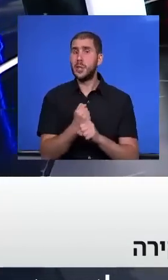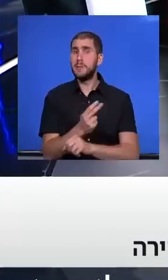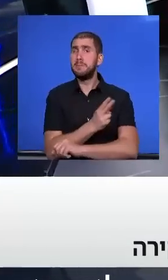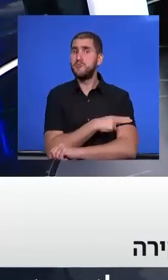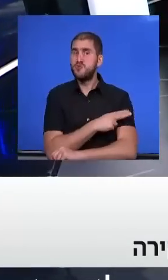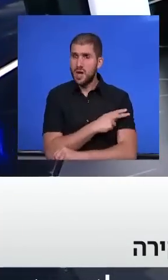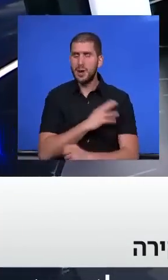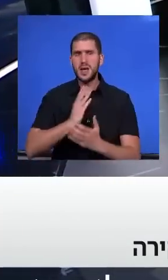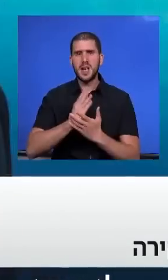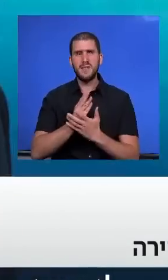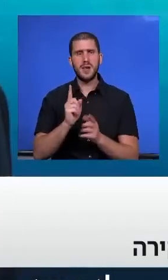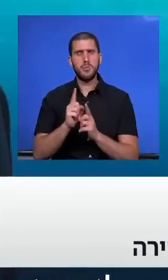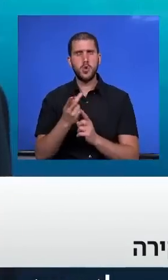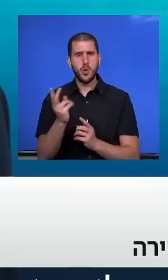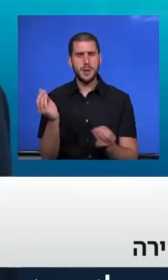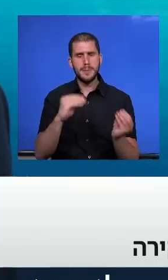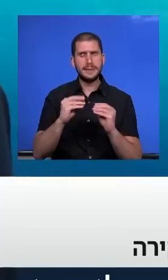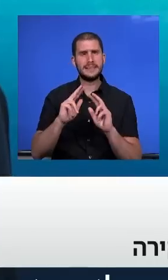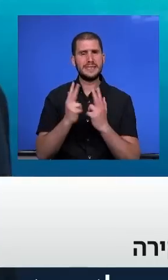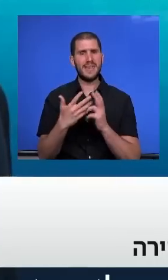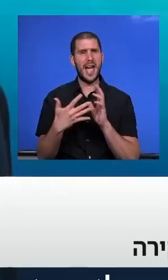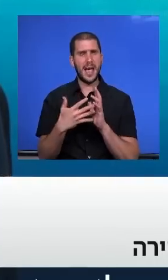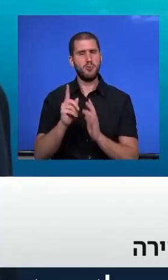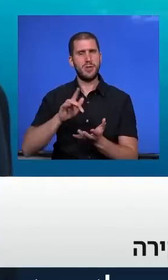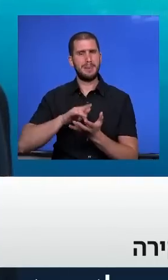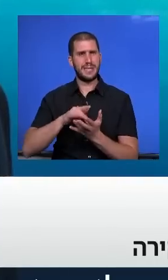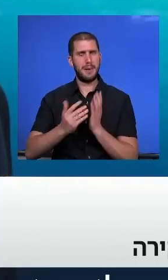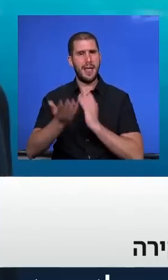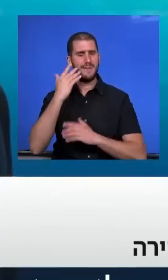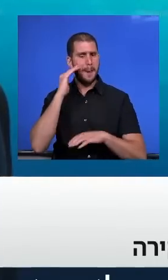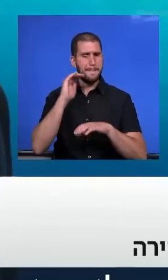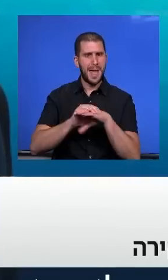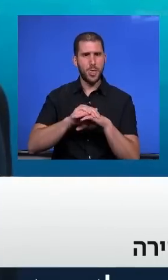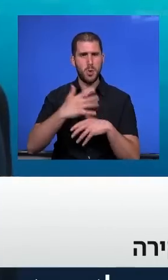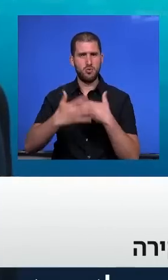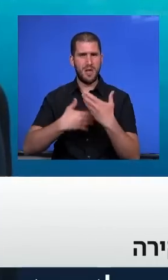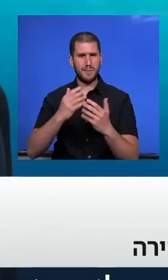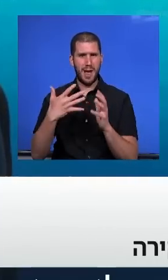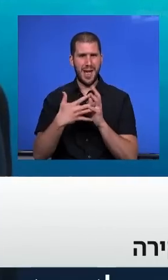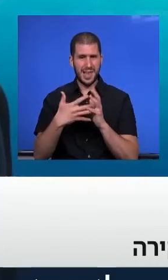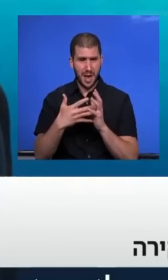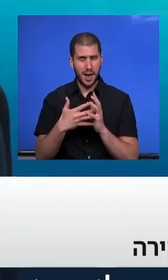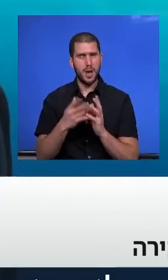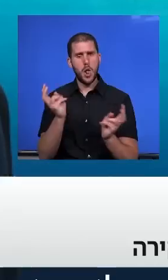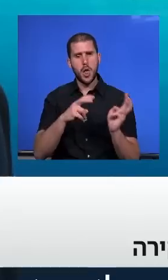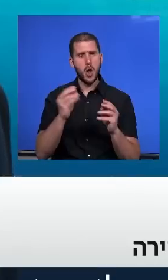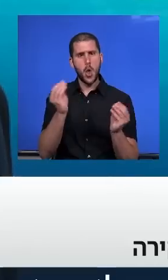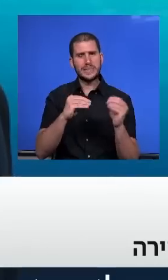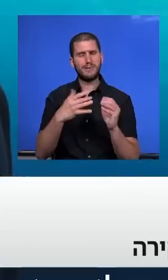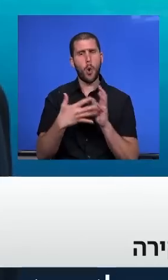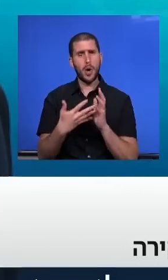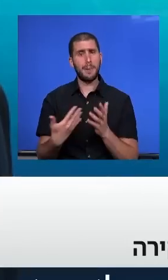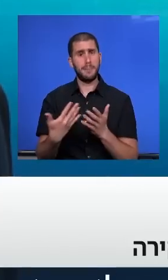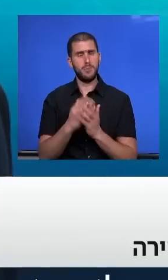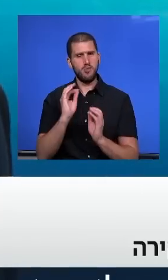זה לחזק את צוותי החקירה, אלו שנמצאים לקראת פענוח בשלבים מתקדמים של חקירה, בחוקרים נוספים, כדי לנסות